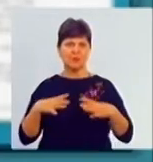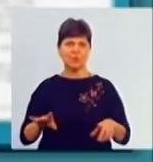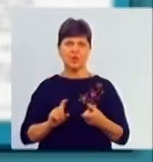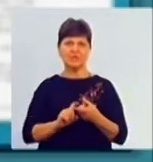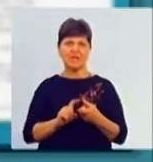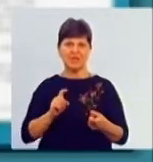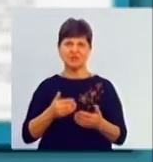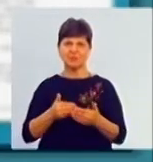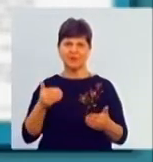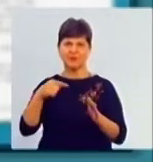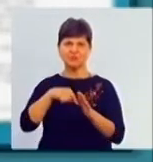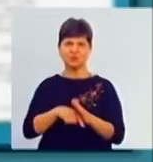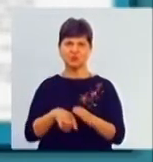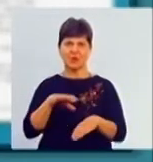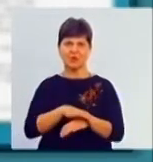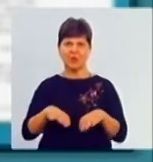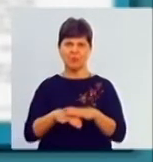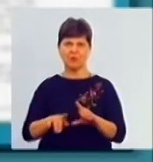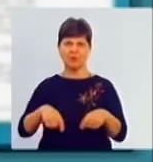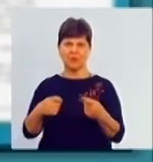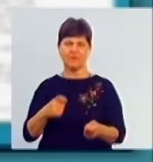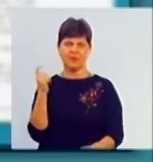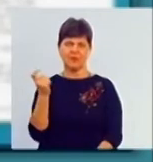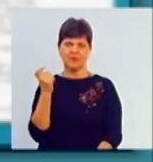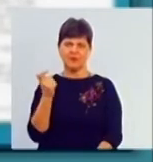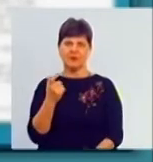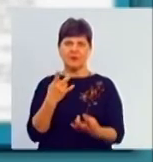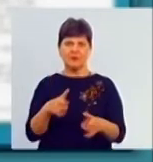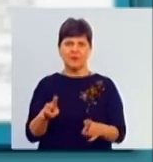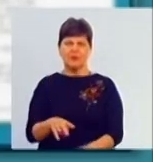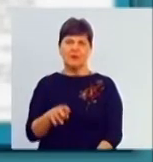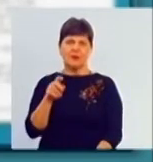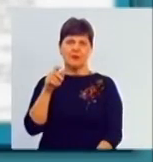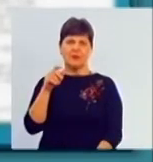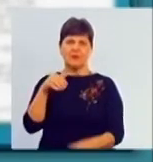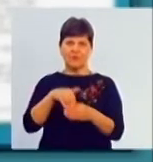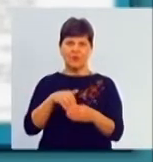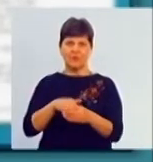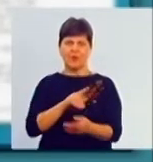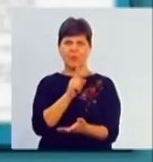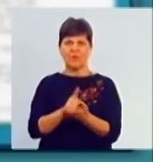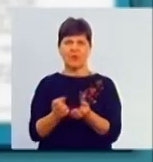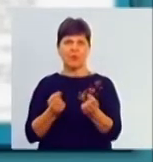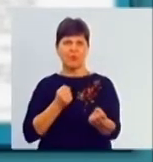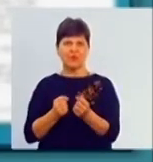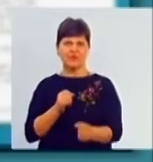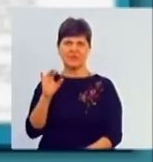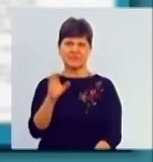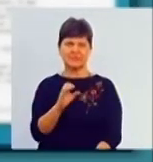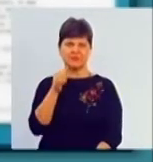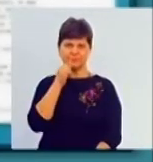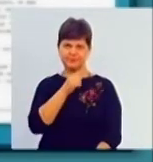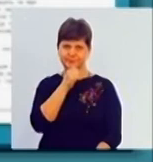суті, рабовласників, не бажаючих сплачувати працівникам заробітну плату по-білому, то ми повинні боротися з тіньовиками і не боятися